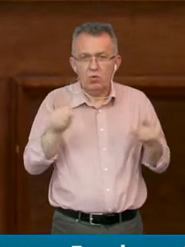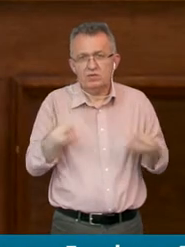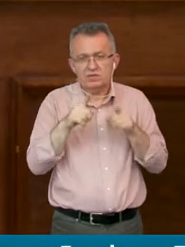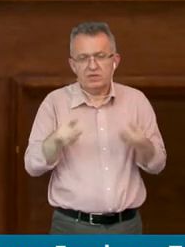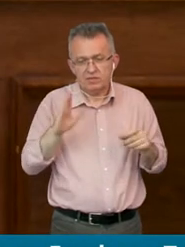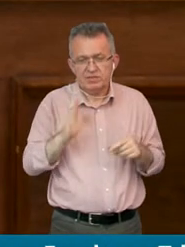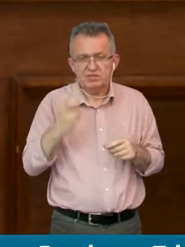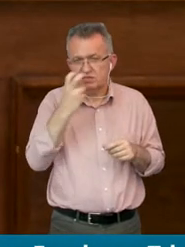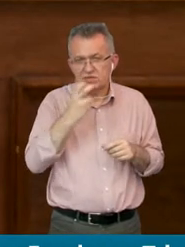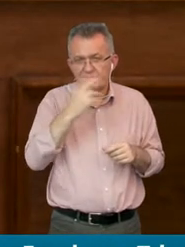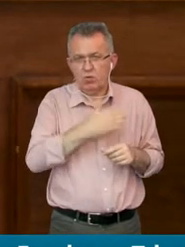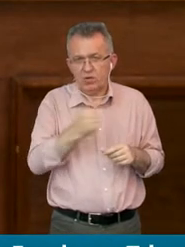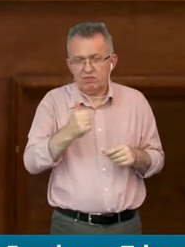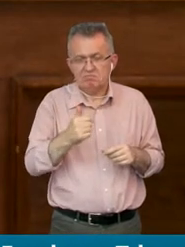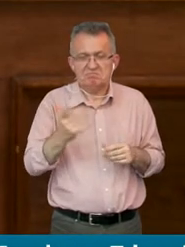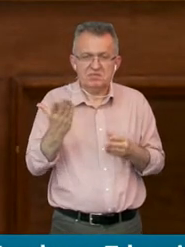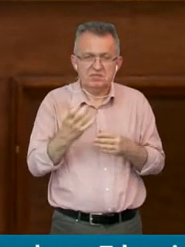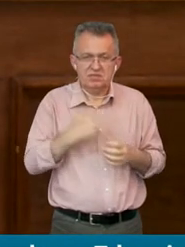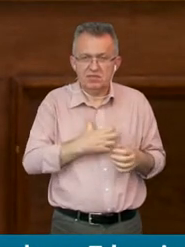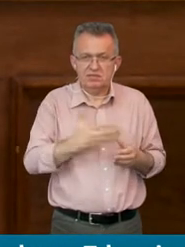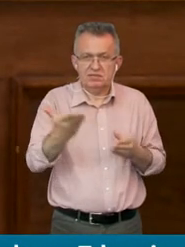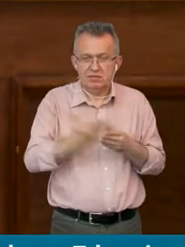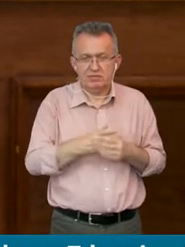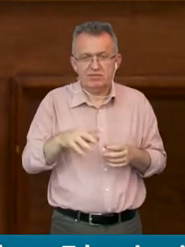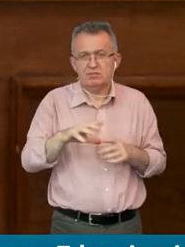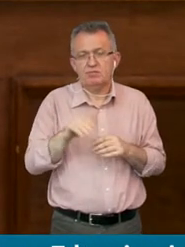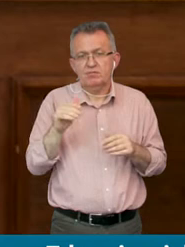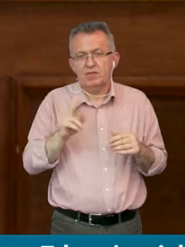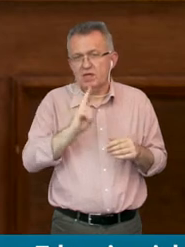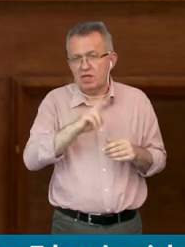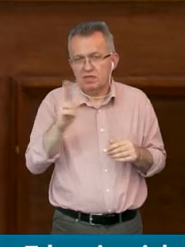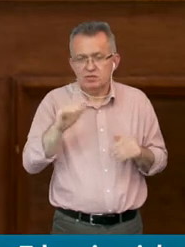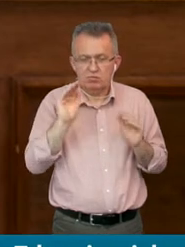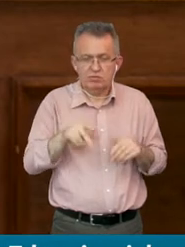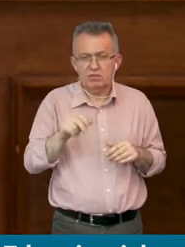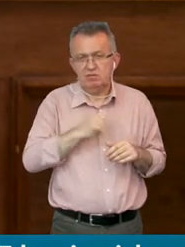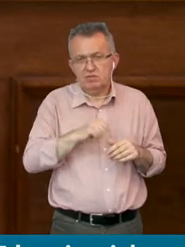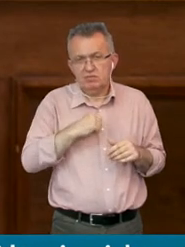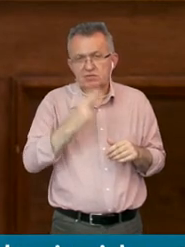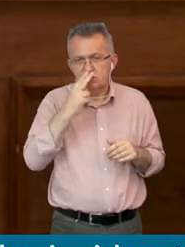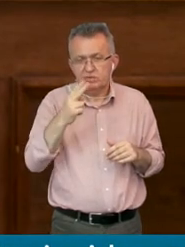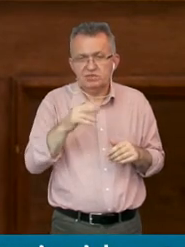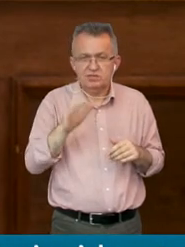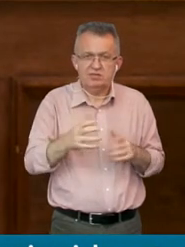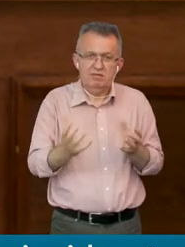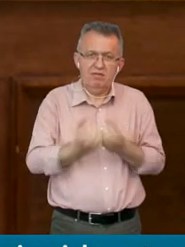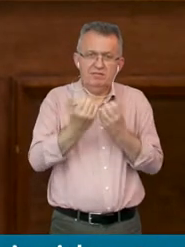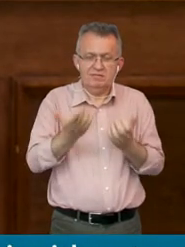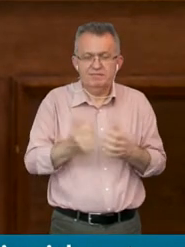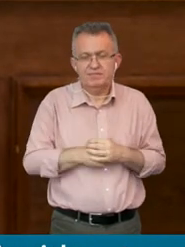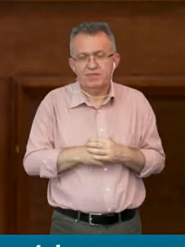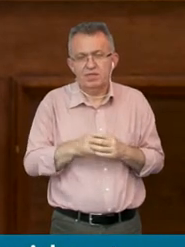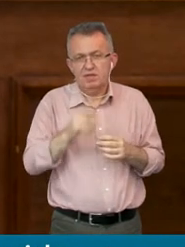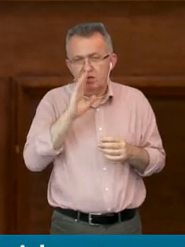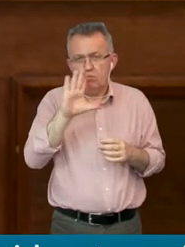tam ciekawe weekendy, więc serdecznie zapraszamy. Myślę, że każdy będzie mógł coś tam dla siebie znaleźć, więc